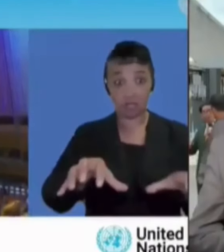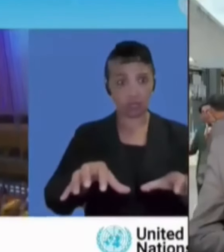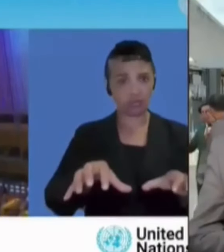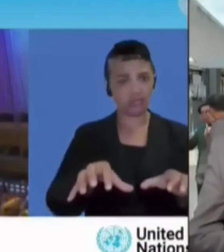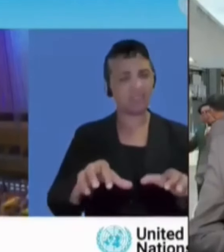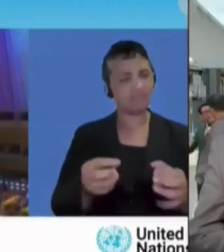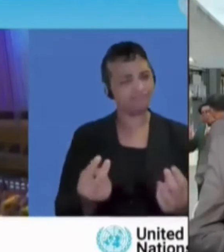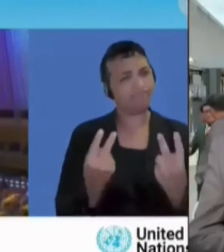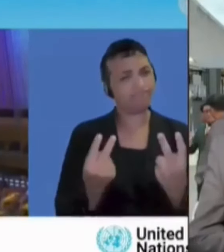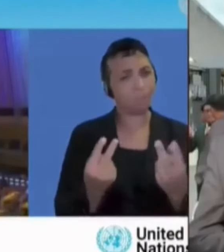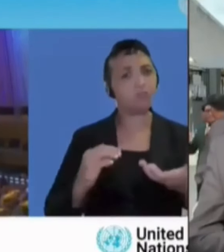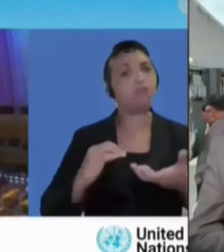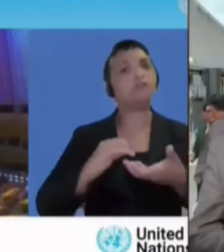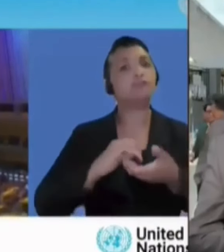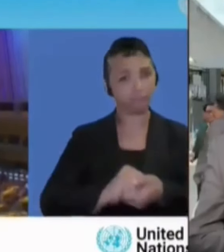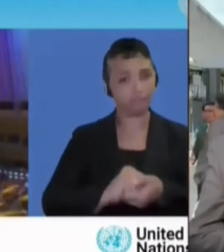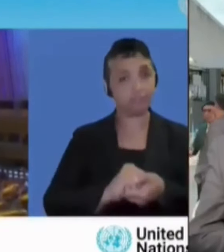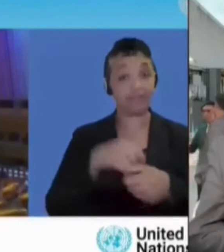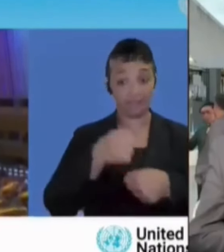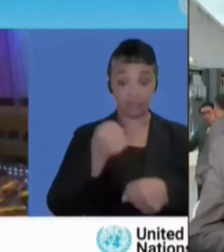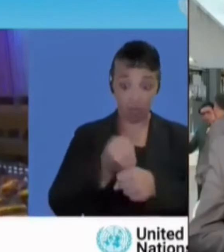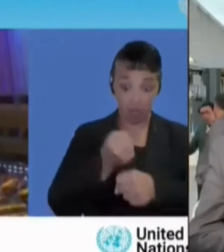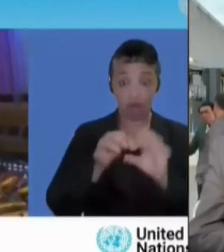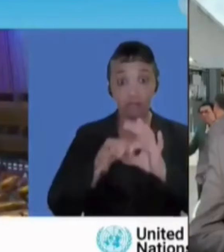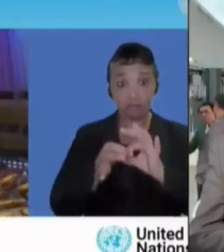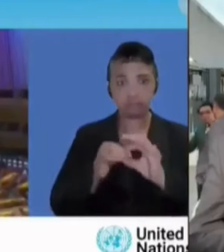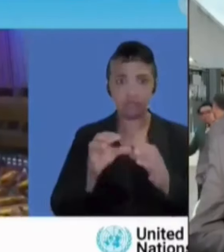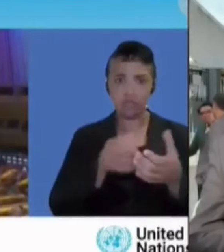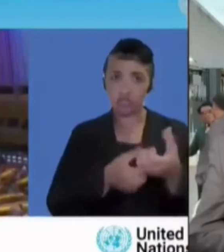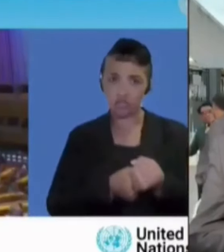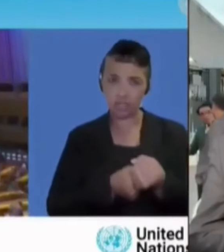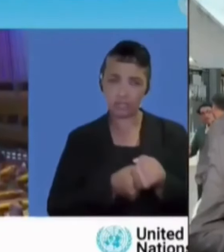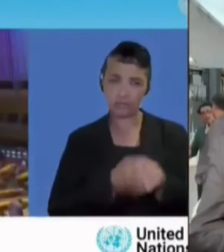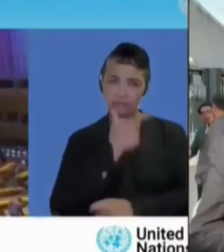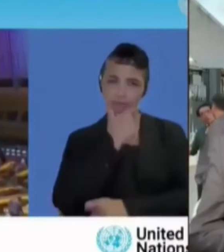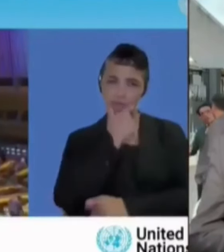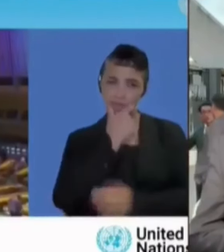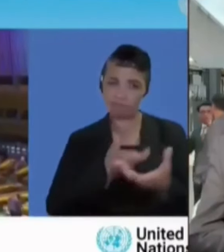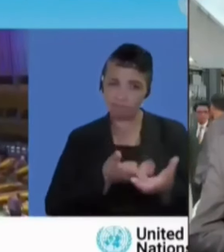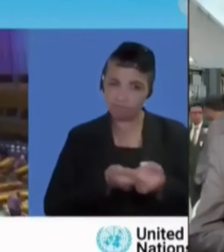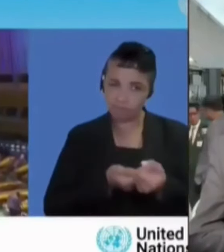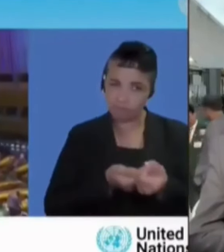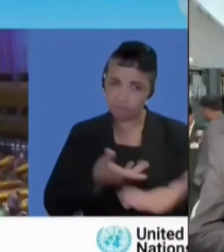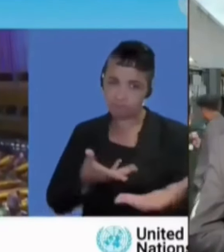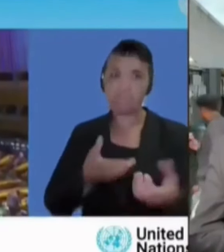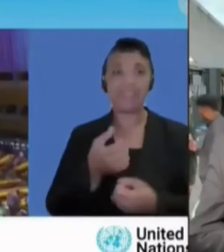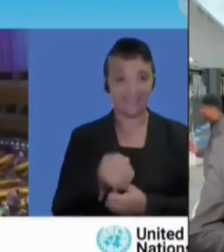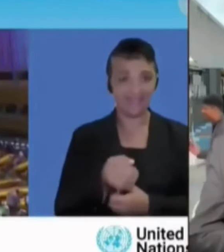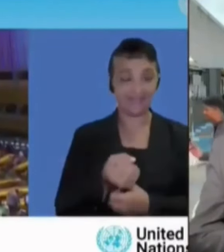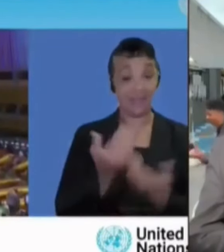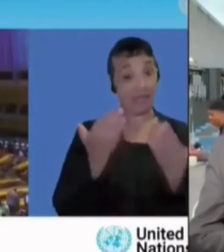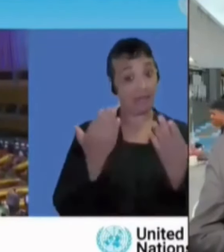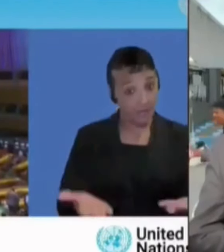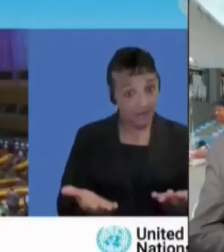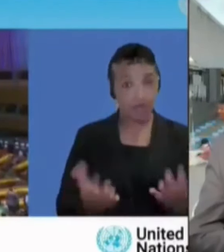Ukraina antara Ukraina dengan Rusia yang masih berlangsung hingga saat ini. Dan juga di Sudan sudah ada puluhan juta orang yang mengungsi akibat konflik